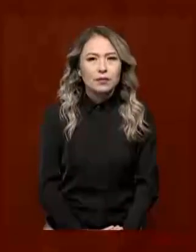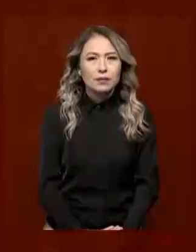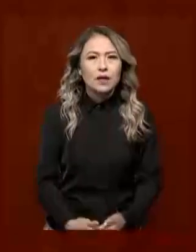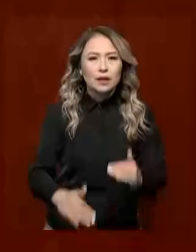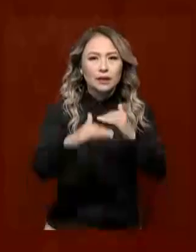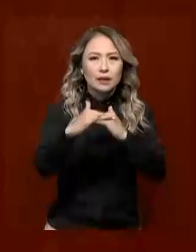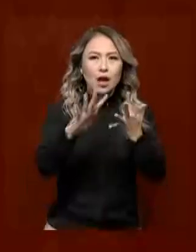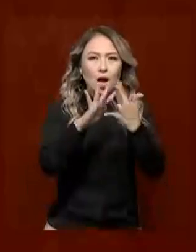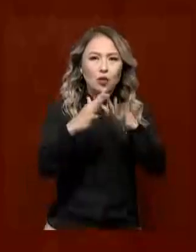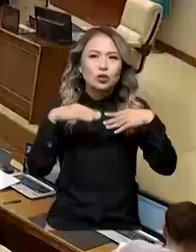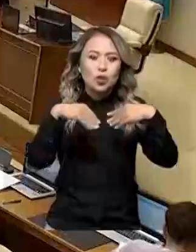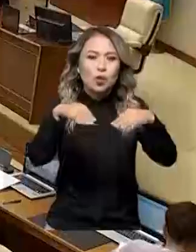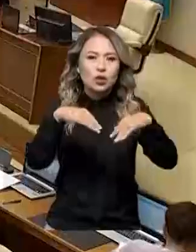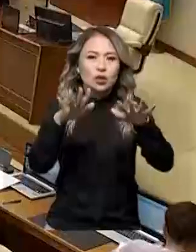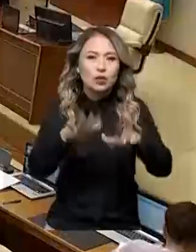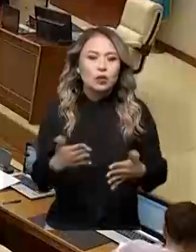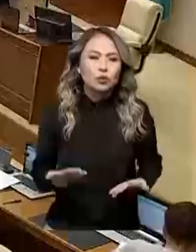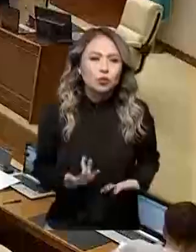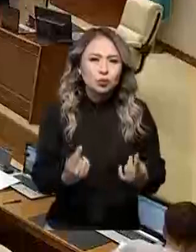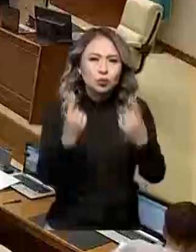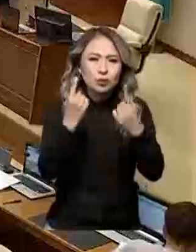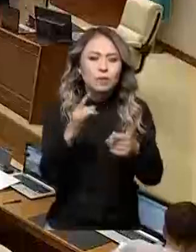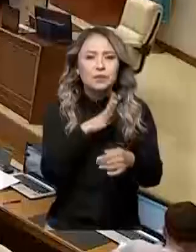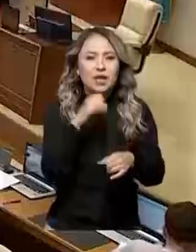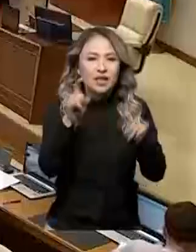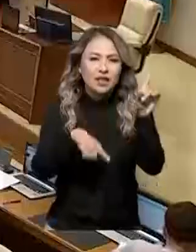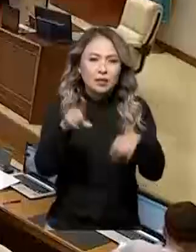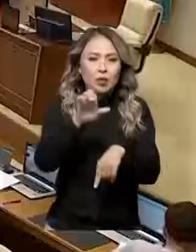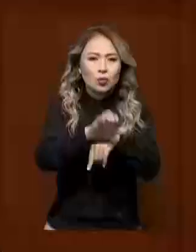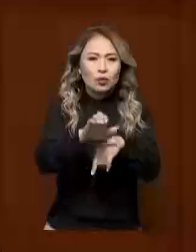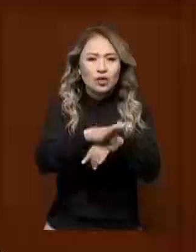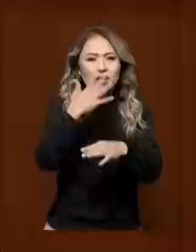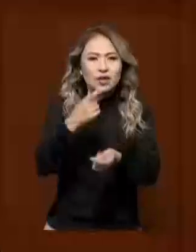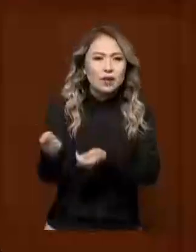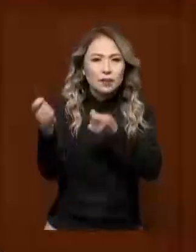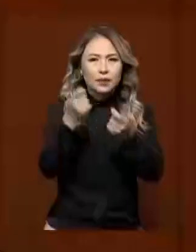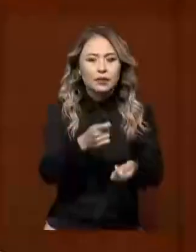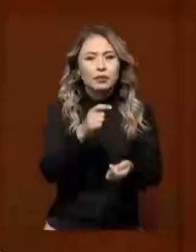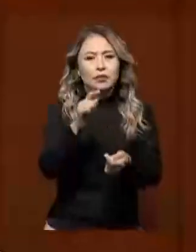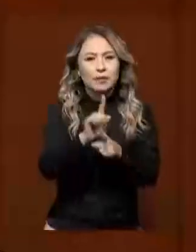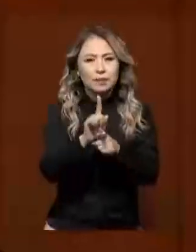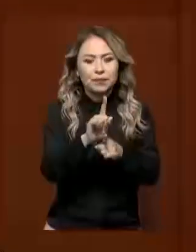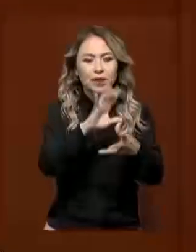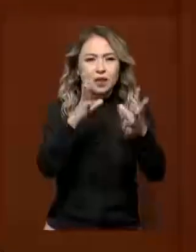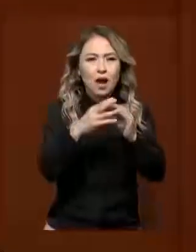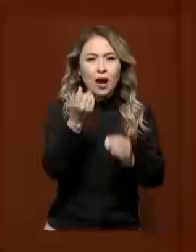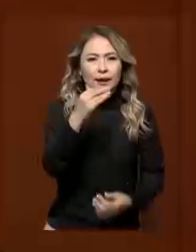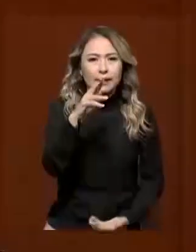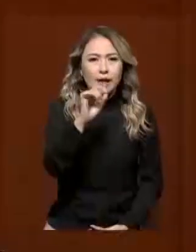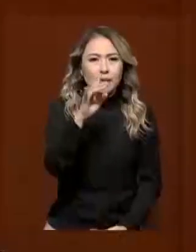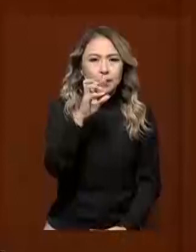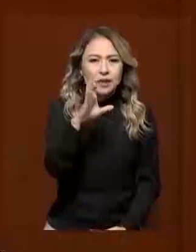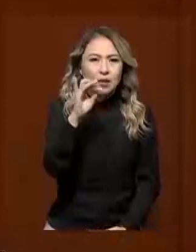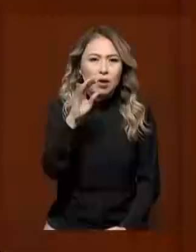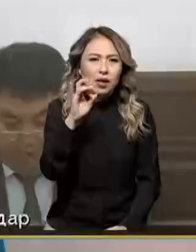Елде ауыл шаруашылығы саласының әлеуеті зор. Дегенмен кейбір өнімдерді сырттан тасымалдауға мәжбүрміз. Министр Айдарбек Сапаров оның